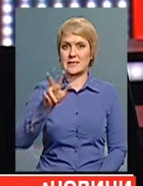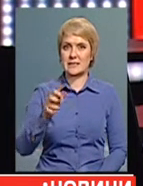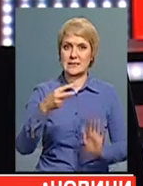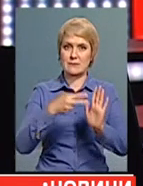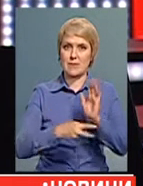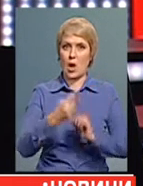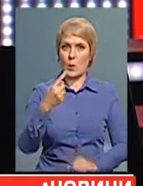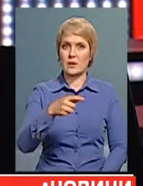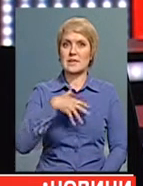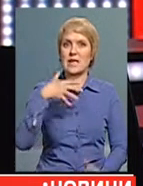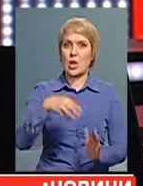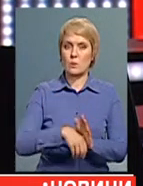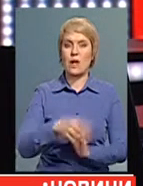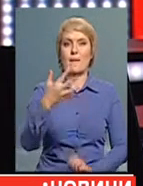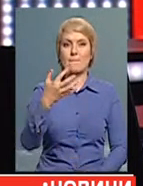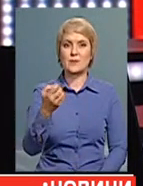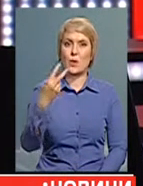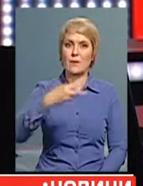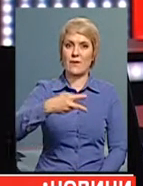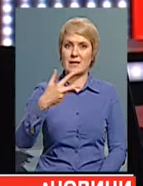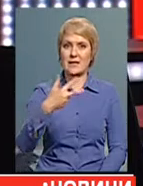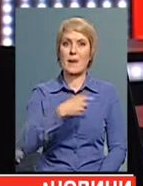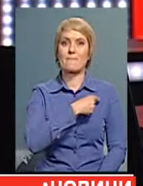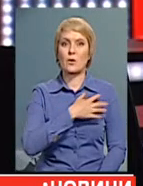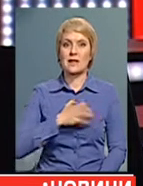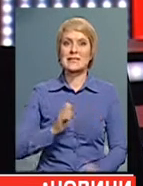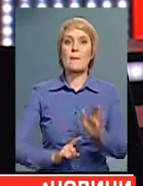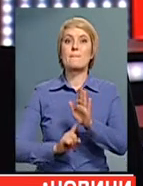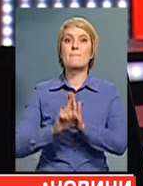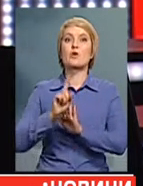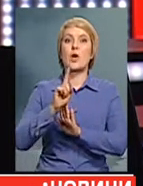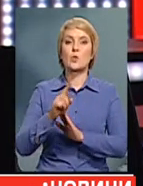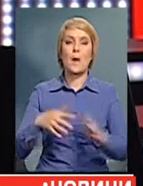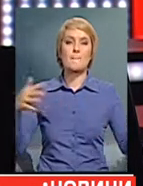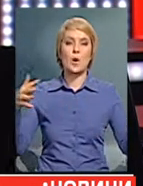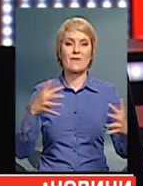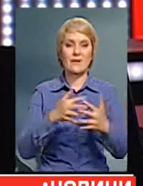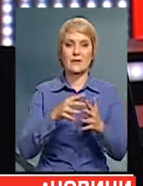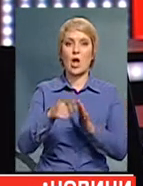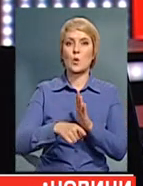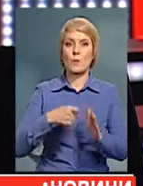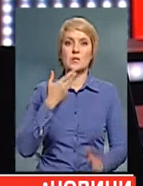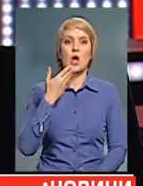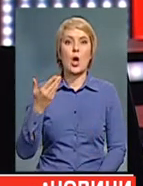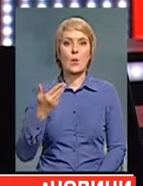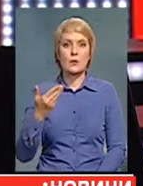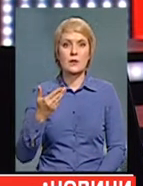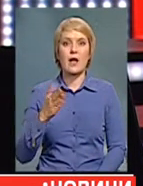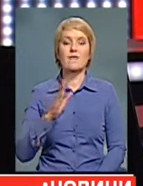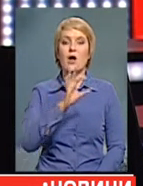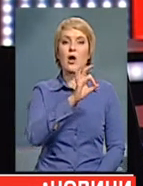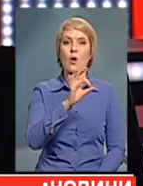9371 людина загинула, 523 поранено з початку бойових дій на Донбасі. Такі дані оприлюднили у доповіді Управління ООН з прав